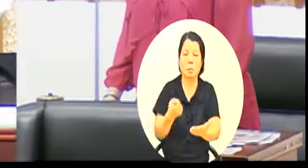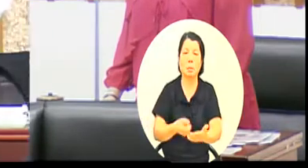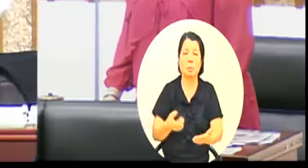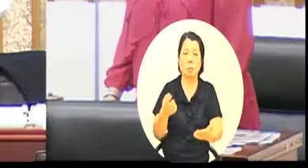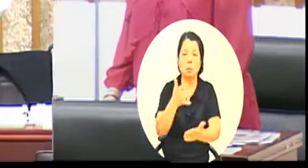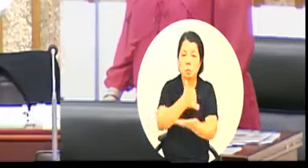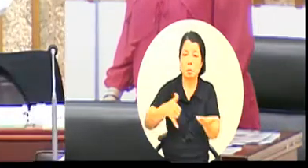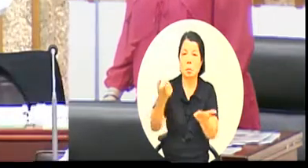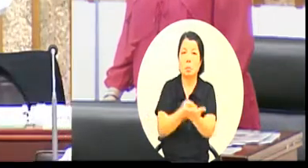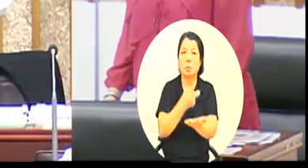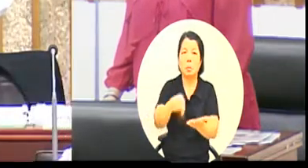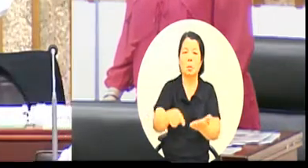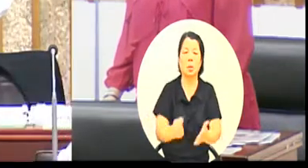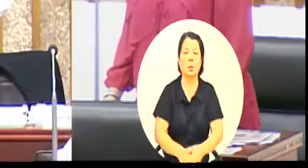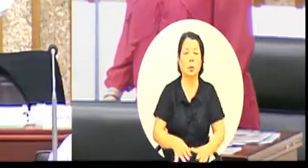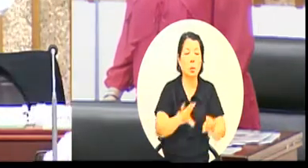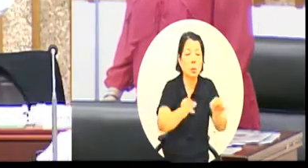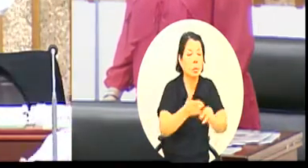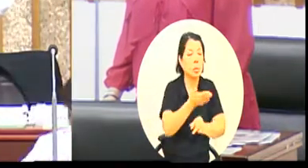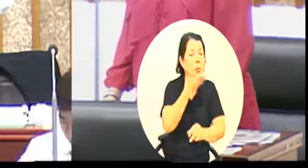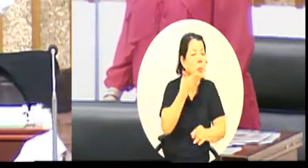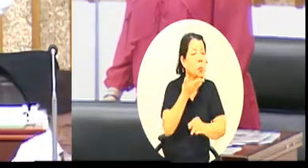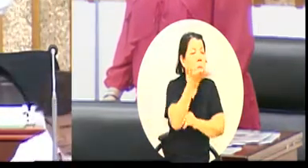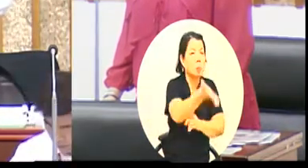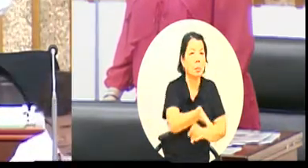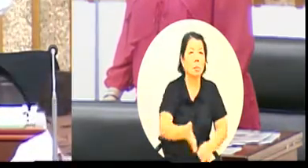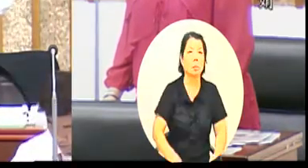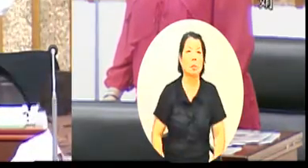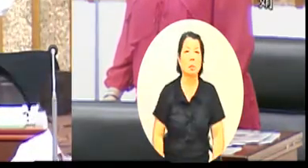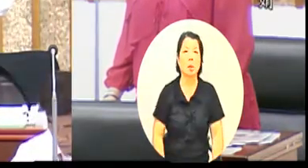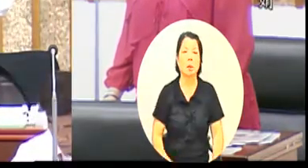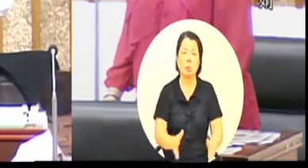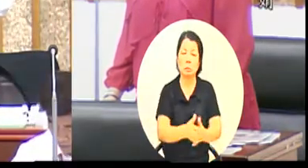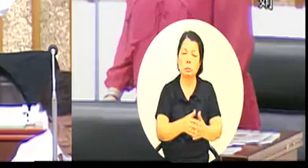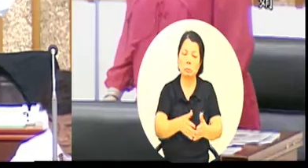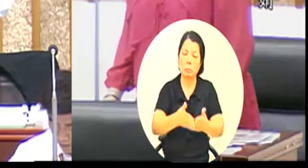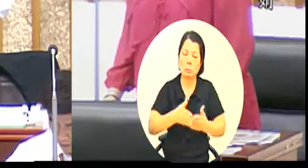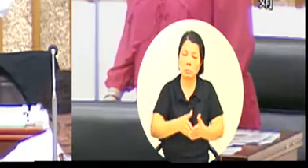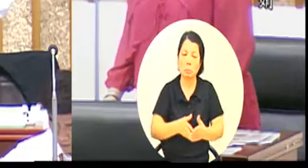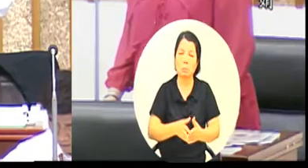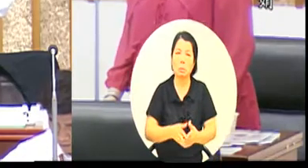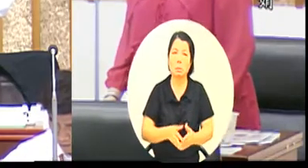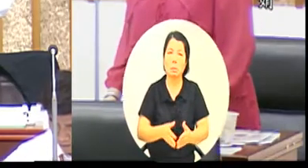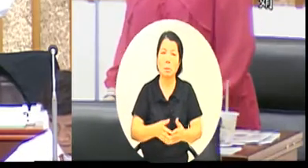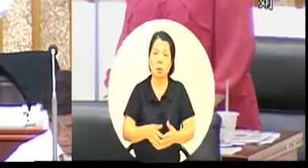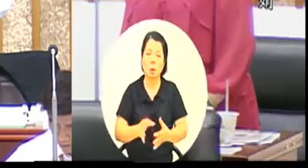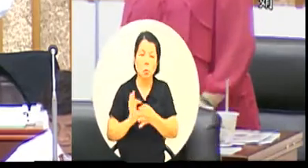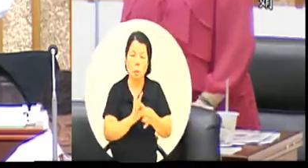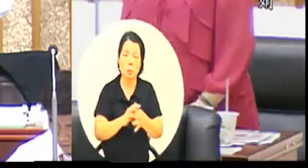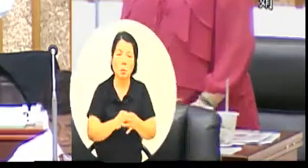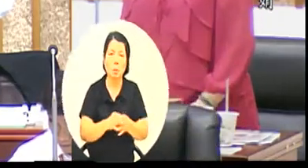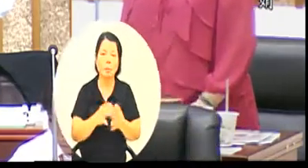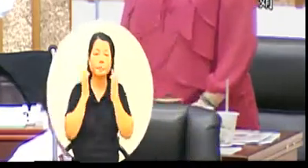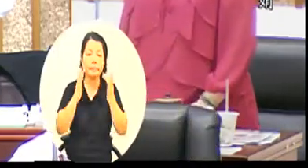那这因为私人土地的关系，所以暂时我们还没有进一步的有关市场的规划。